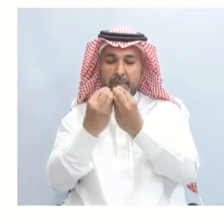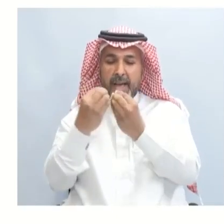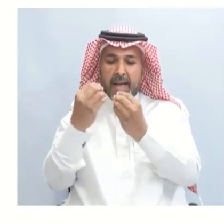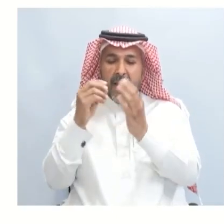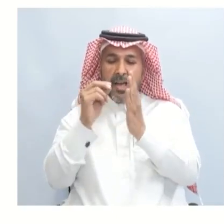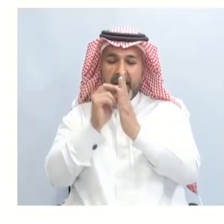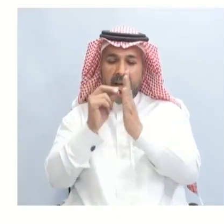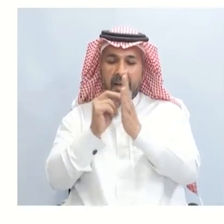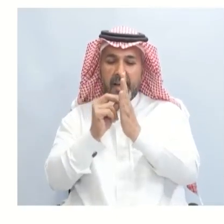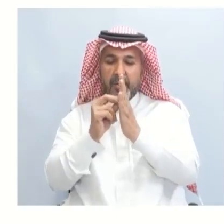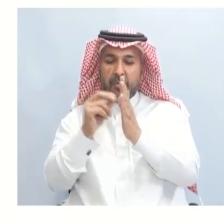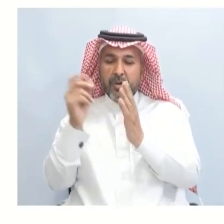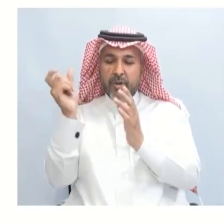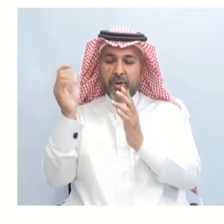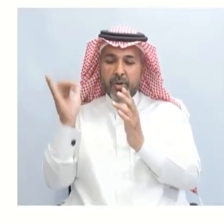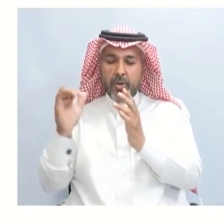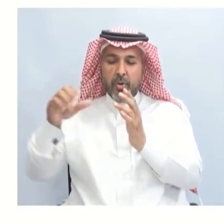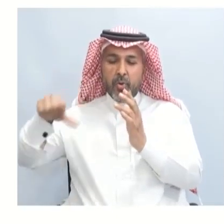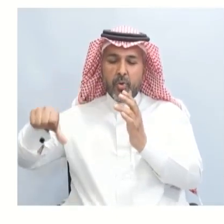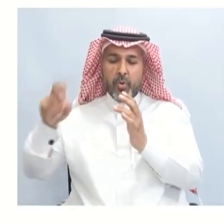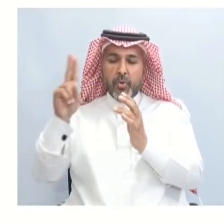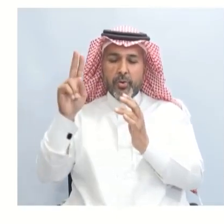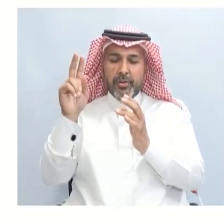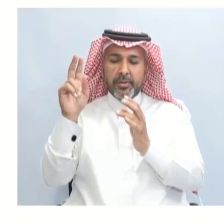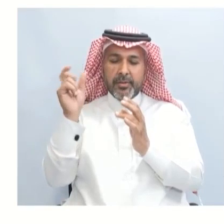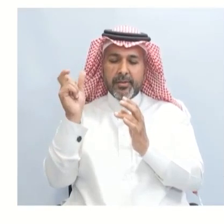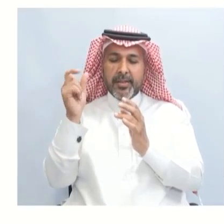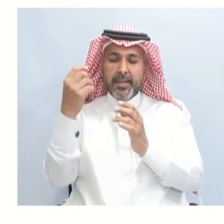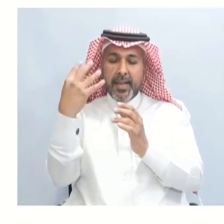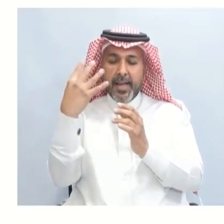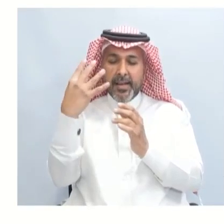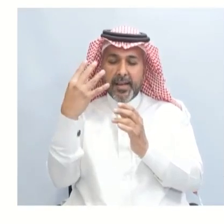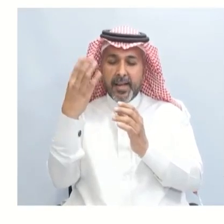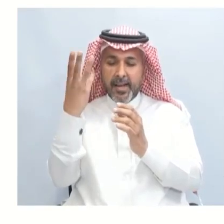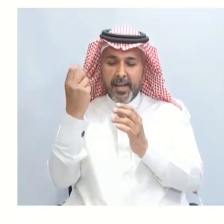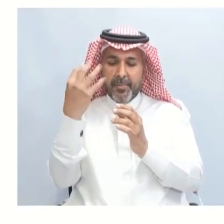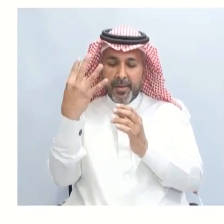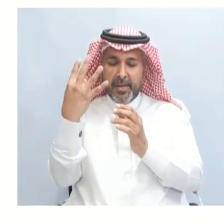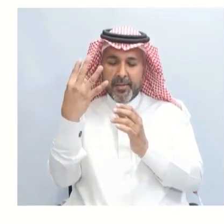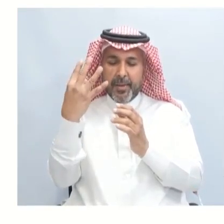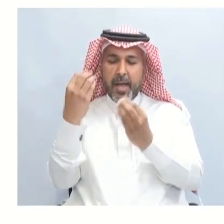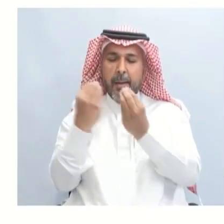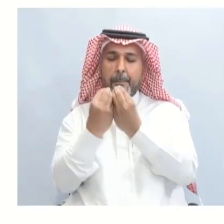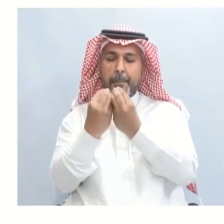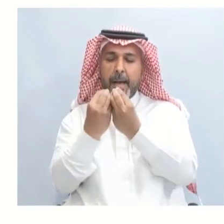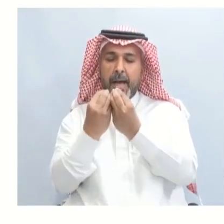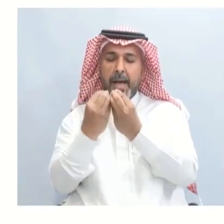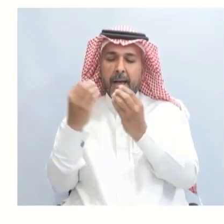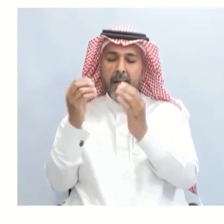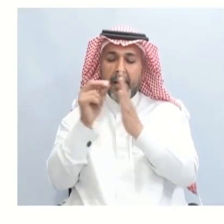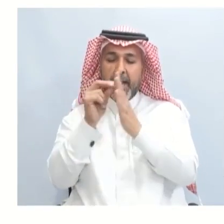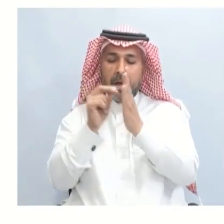مع قانون كبلر الاخير اللي هو الثالث ما هي الطريقه اولا نكتب قانون نيوتن